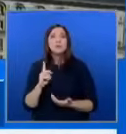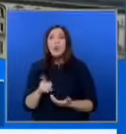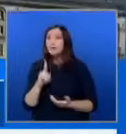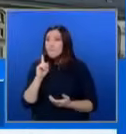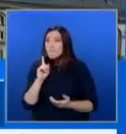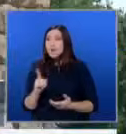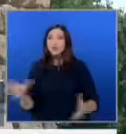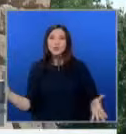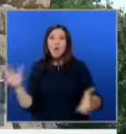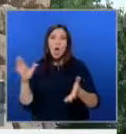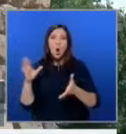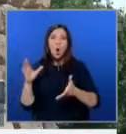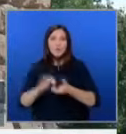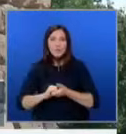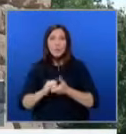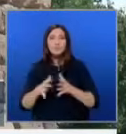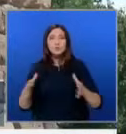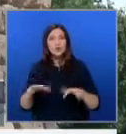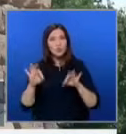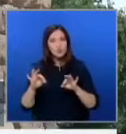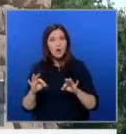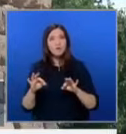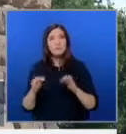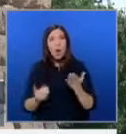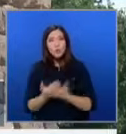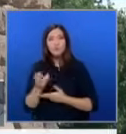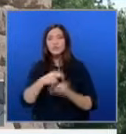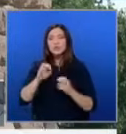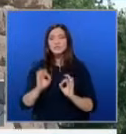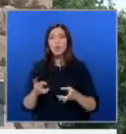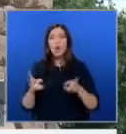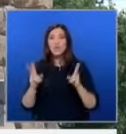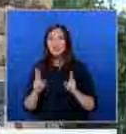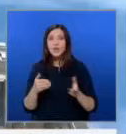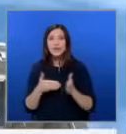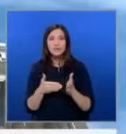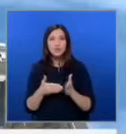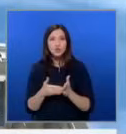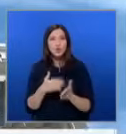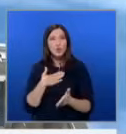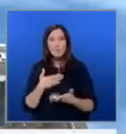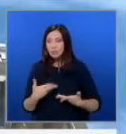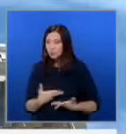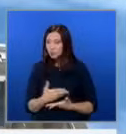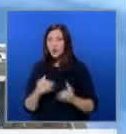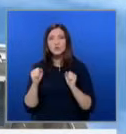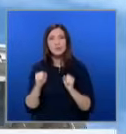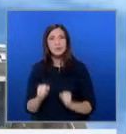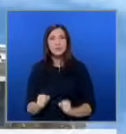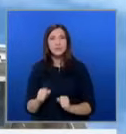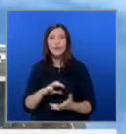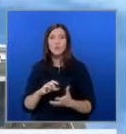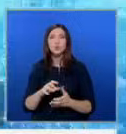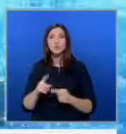се обедини мнозинство. Готови сме отново да търсим такова решение, защото има нужда от стабилизиране